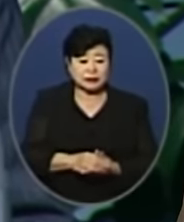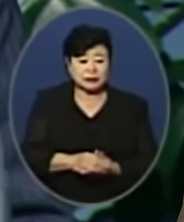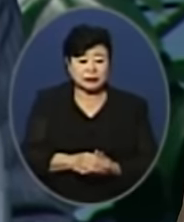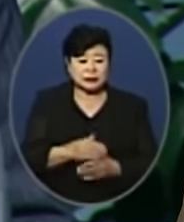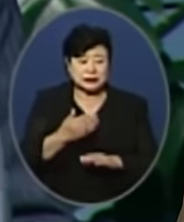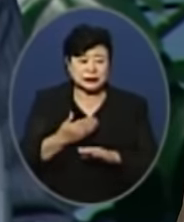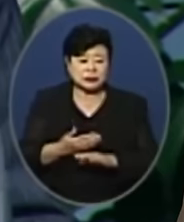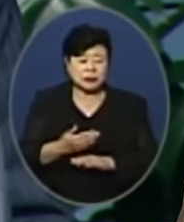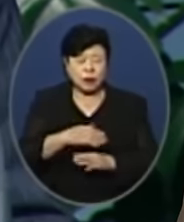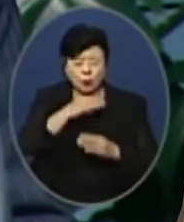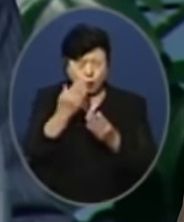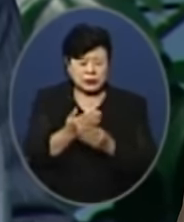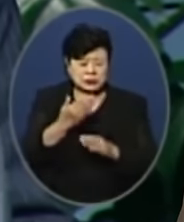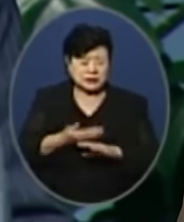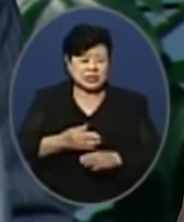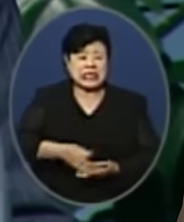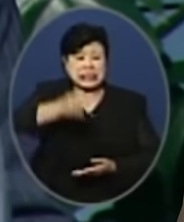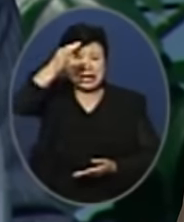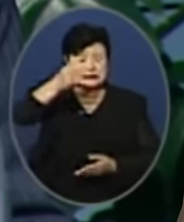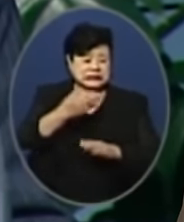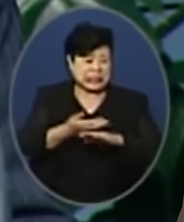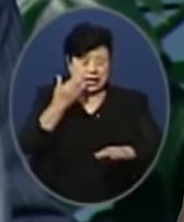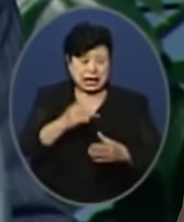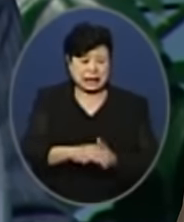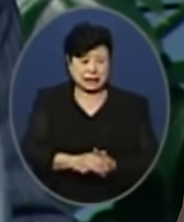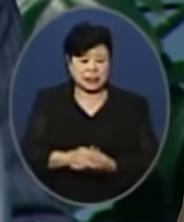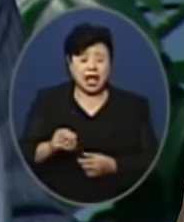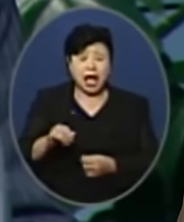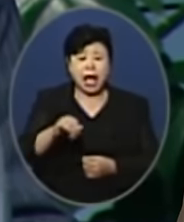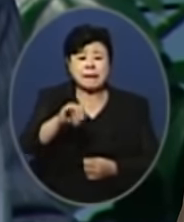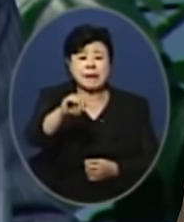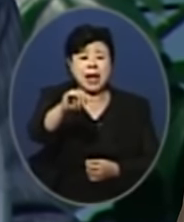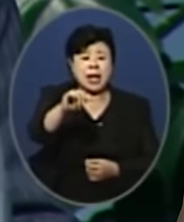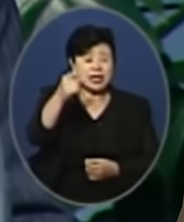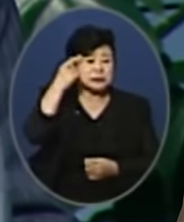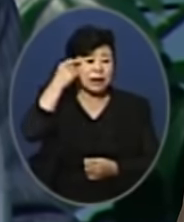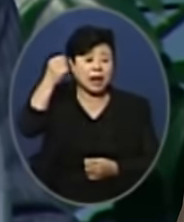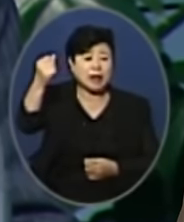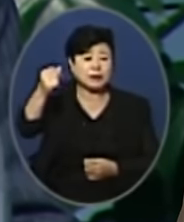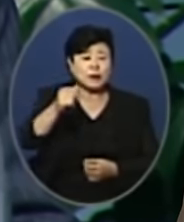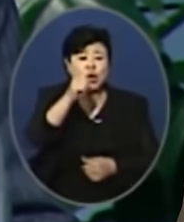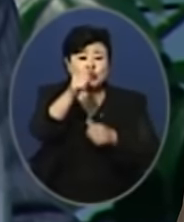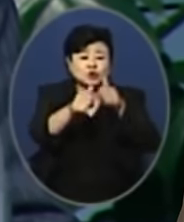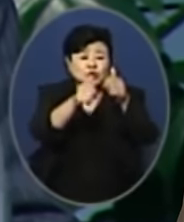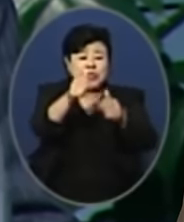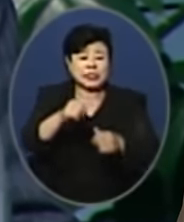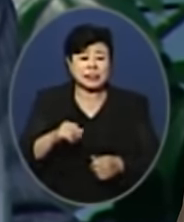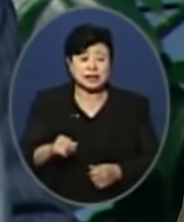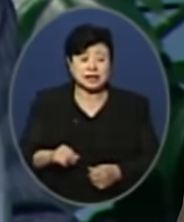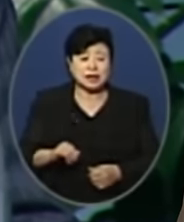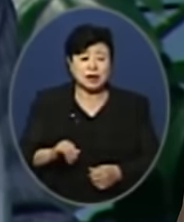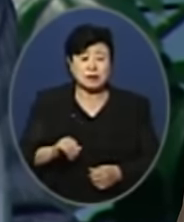차이의 가치가 다르지 않습니까? 아메바로서 태어난 사람은 조상이